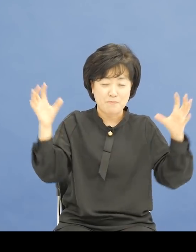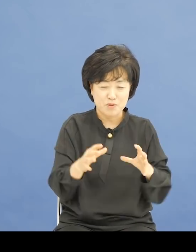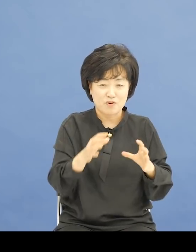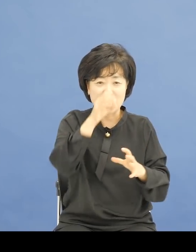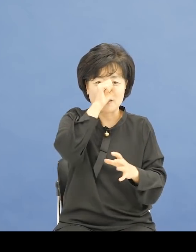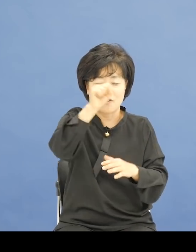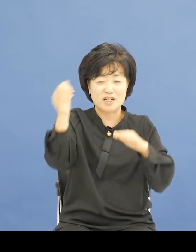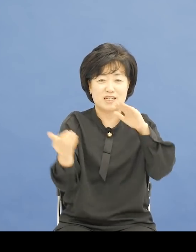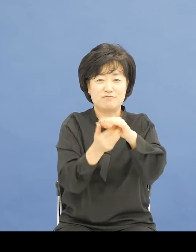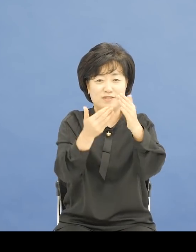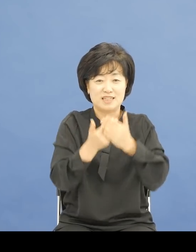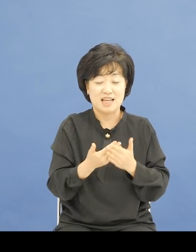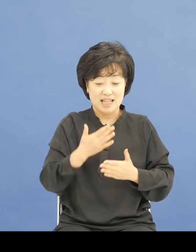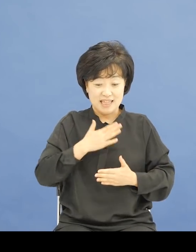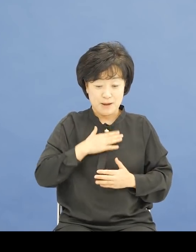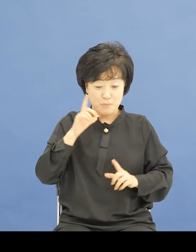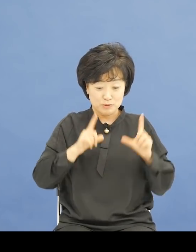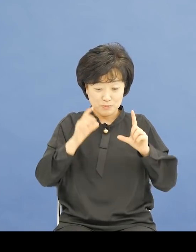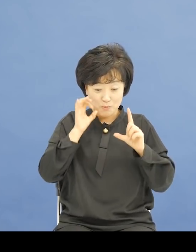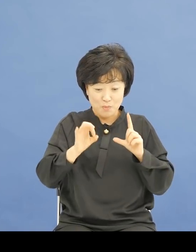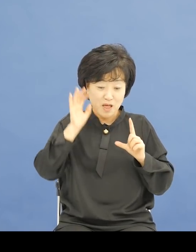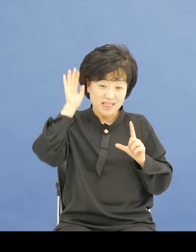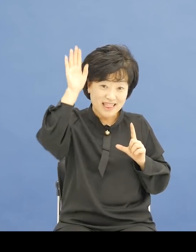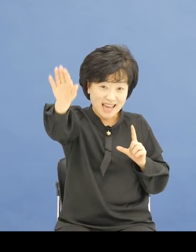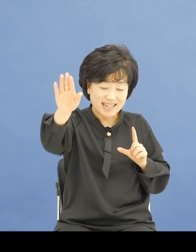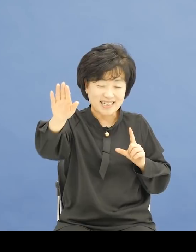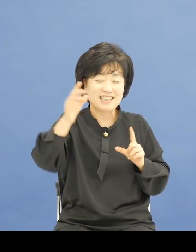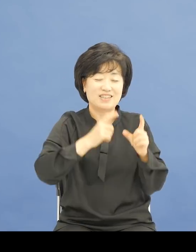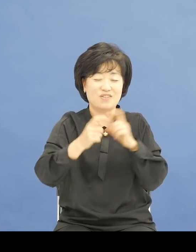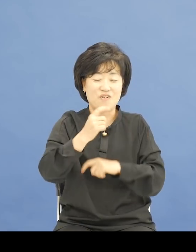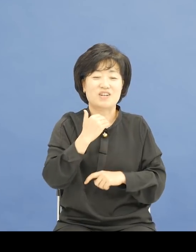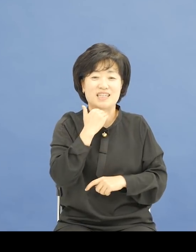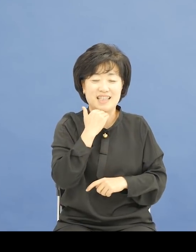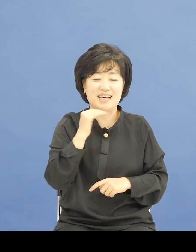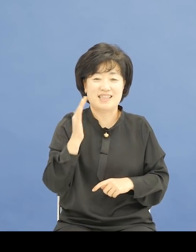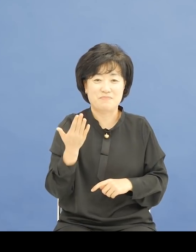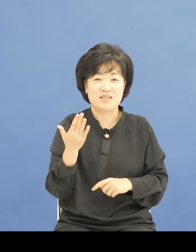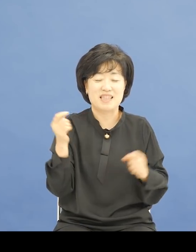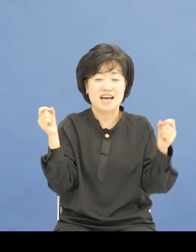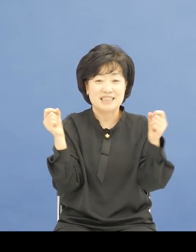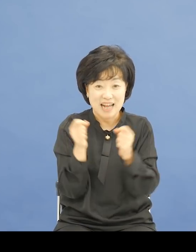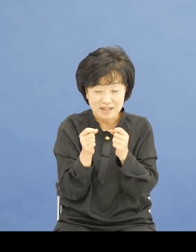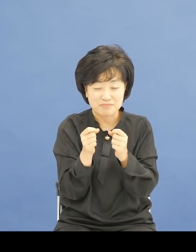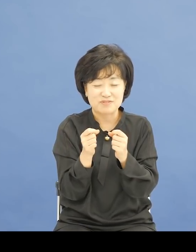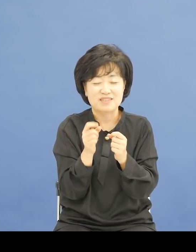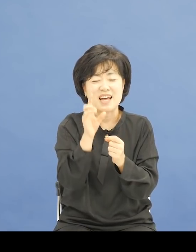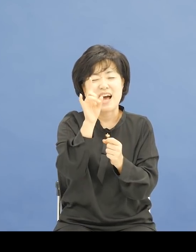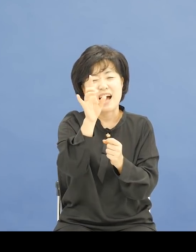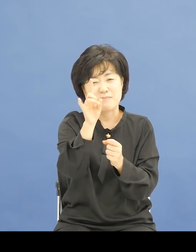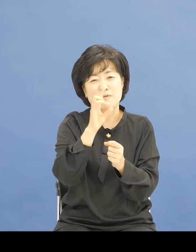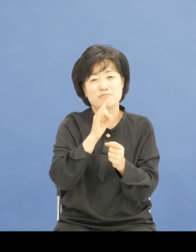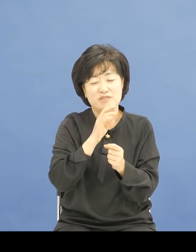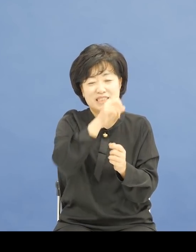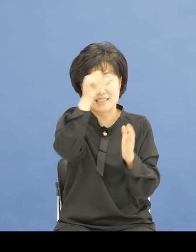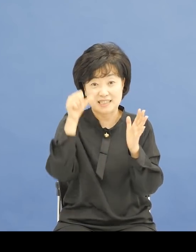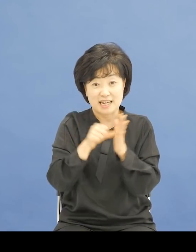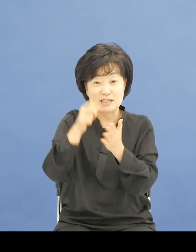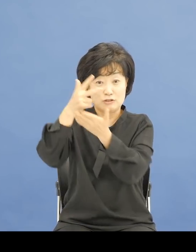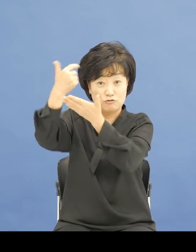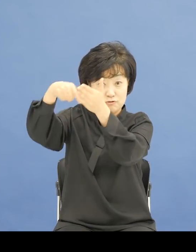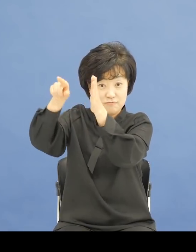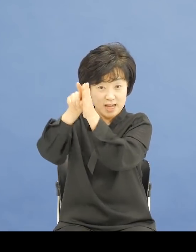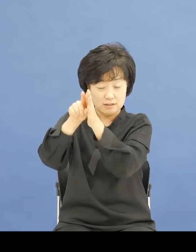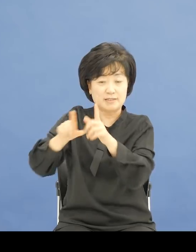선으로 바꿔주셨으니까요. 당신 오늘을 보면 다가올 내일이 더 기대가 됩니다. 너무도 짧은 한 번뿐인 인생을